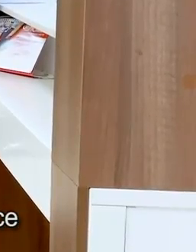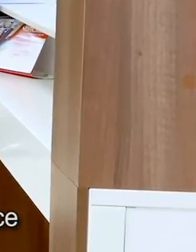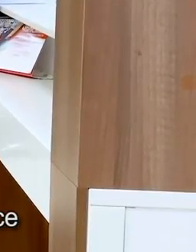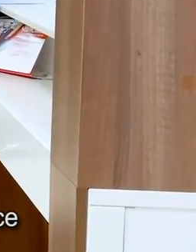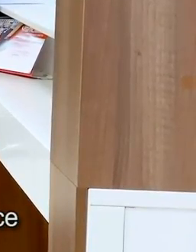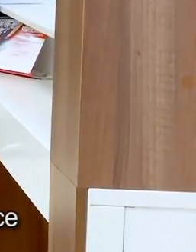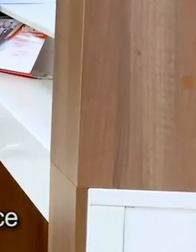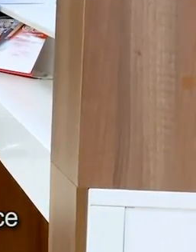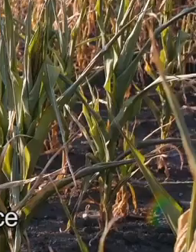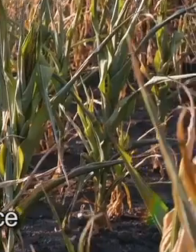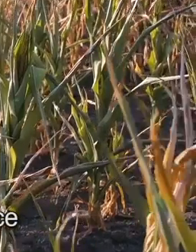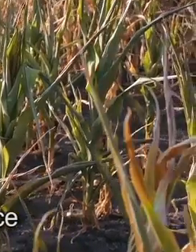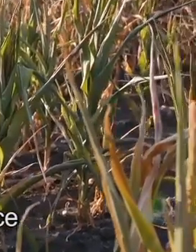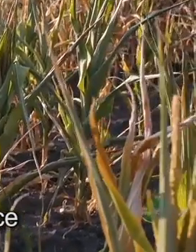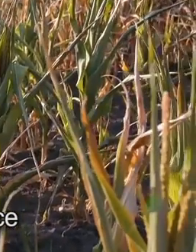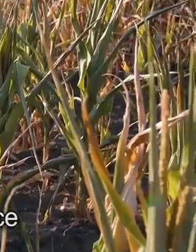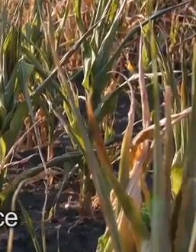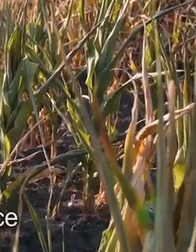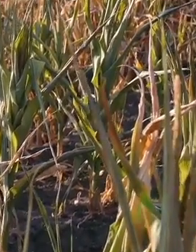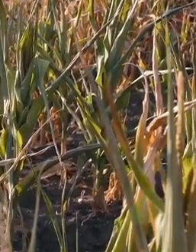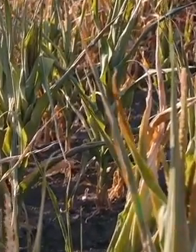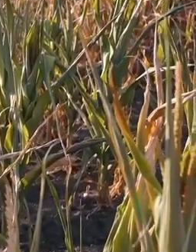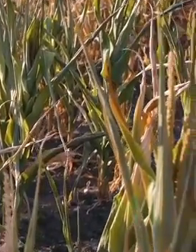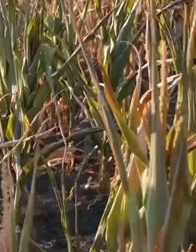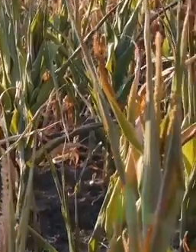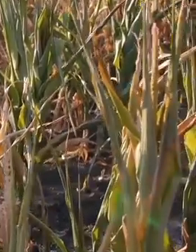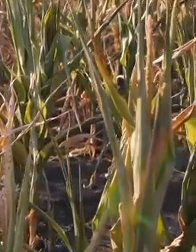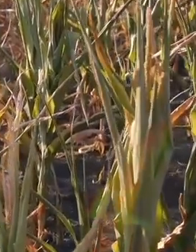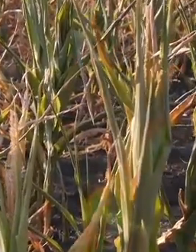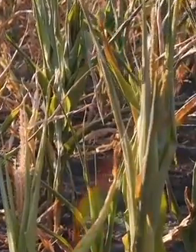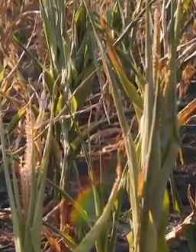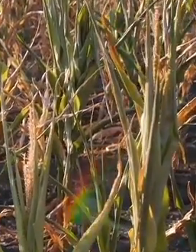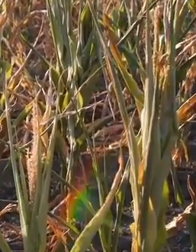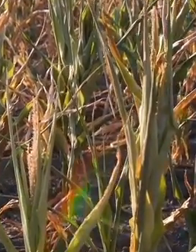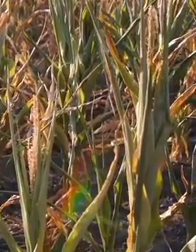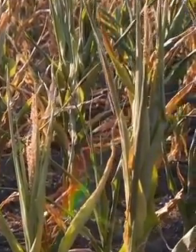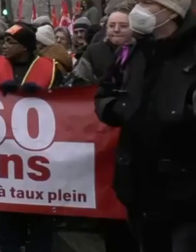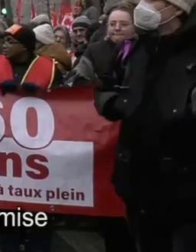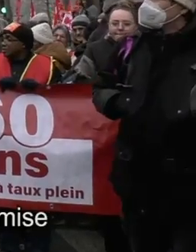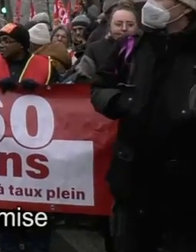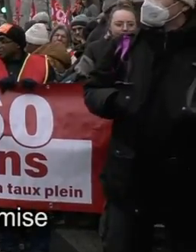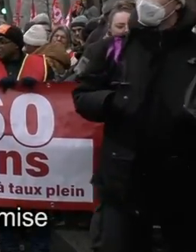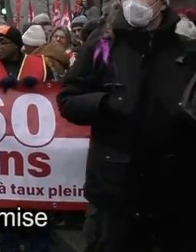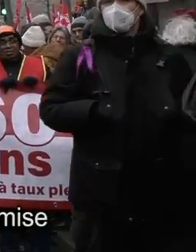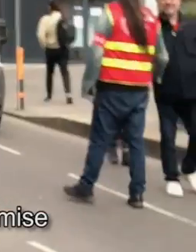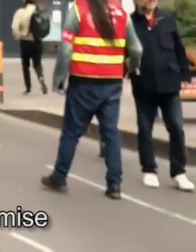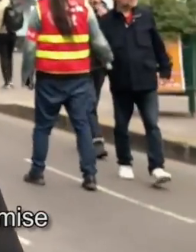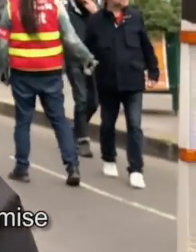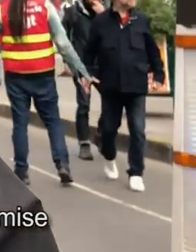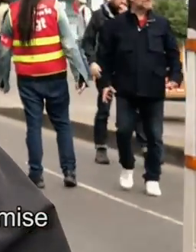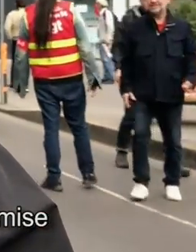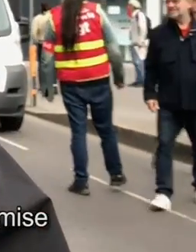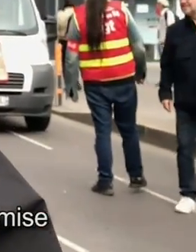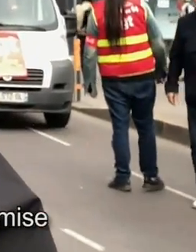carrière et de la vie à travers un service public national et donner corps au nouveau statut du travail salarié. Gagner la réduction du temps de